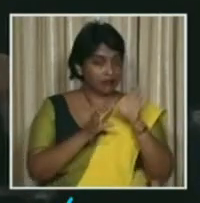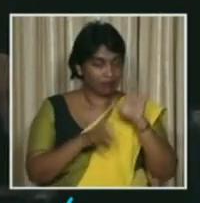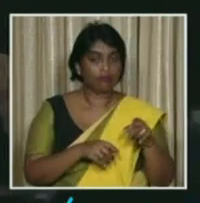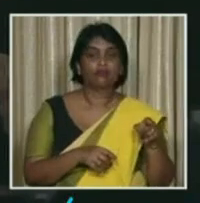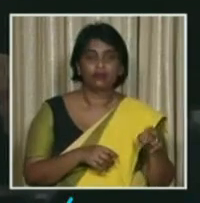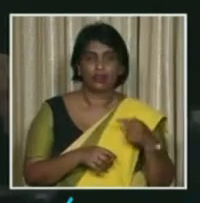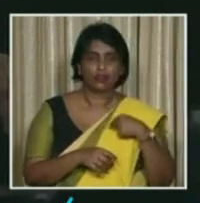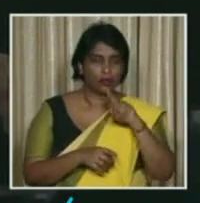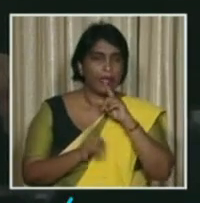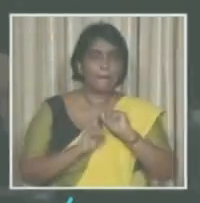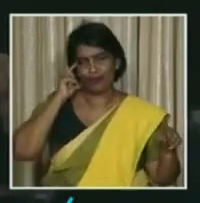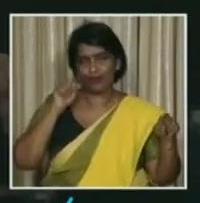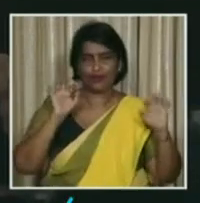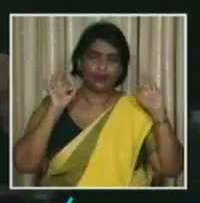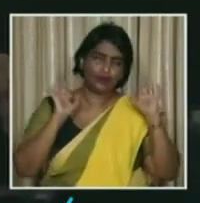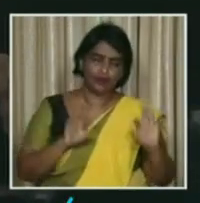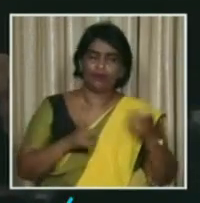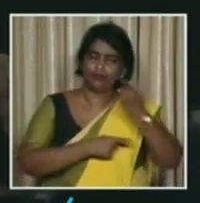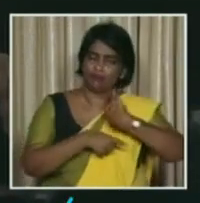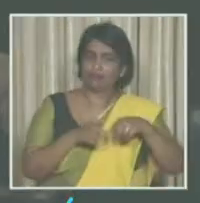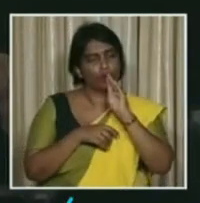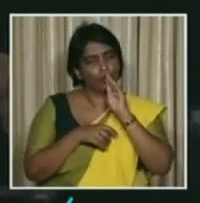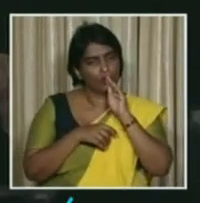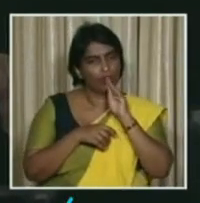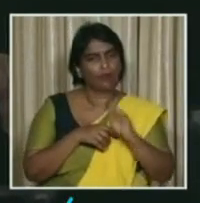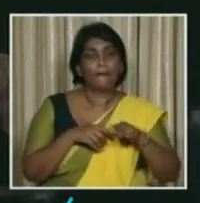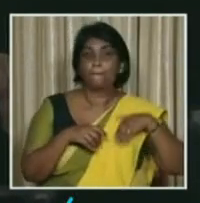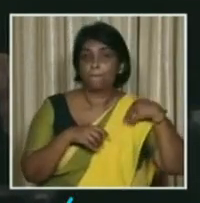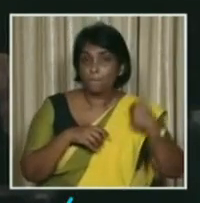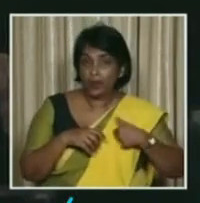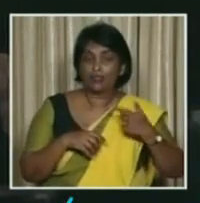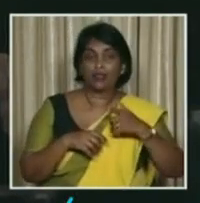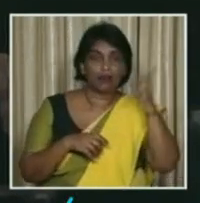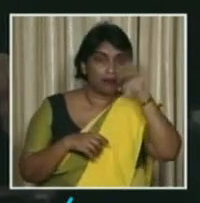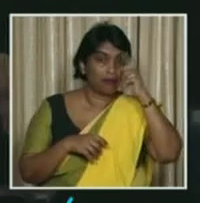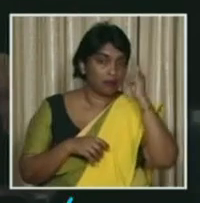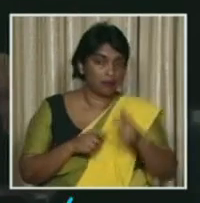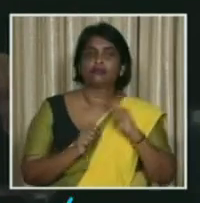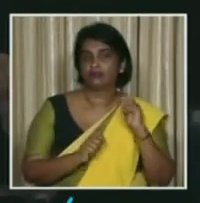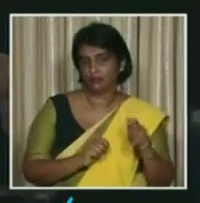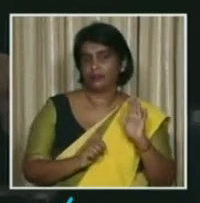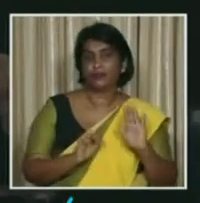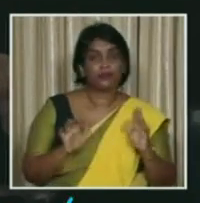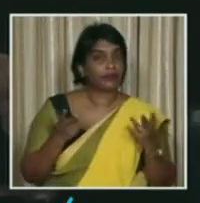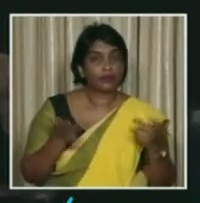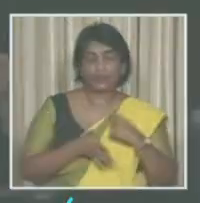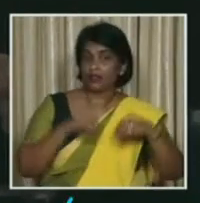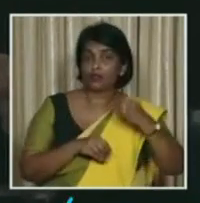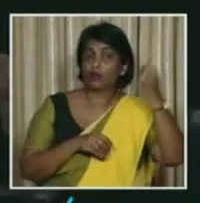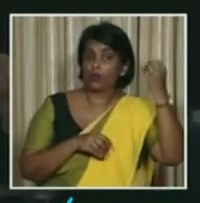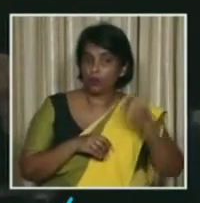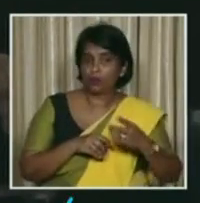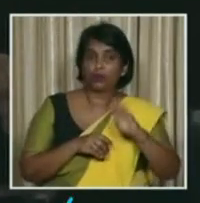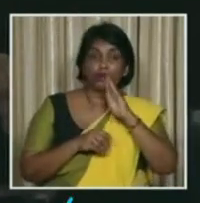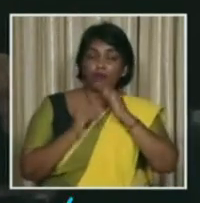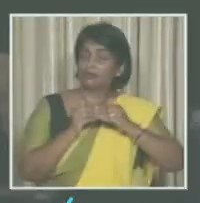තියෙනවා. පාර්ලිමේන්තුව විදියට හරි සාමූහික තීන්දුවක් ගම්මු, මූලික වැටුපෝ ගෙවිය යුතුයි කියලා කියන තැනට එමු. නැත්නම් මැතිවරණ දිනය